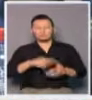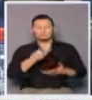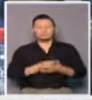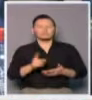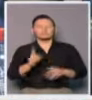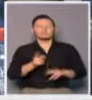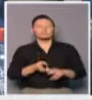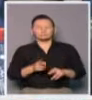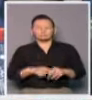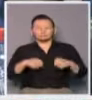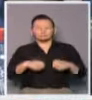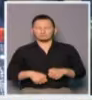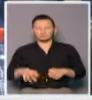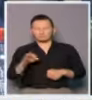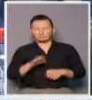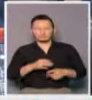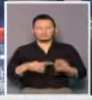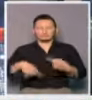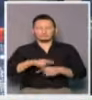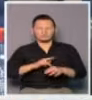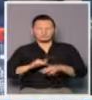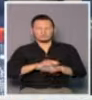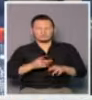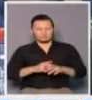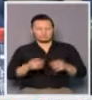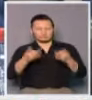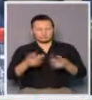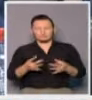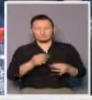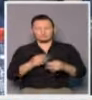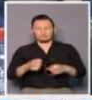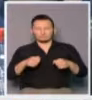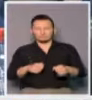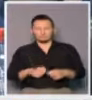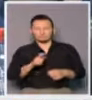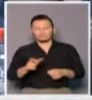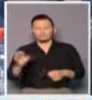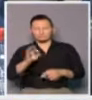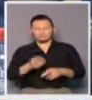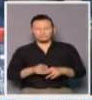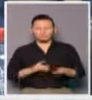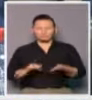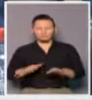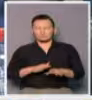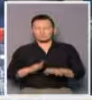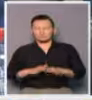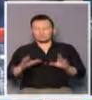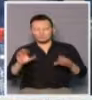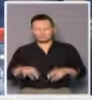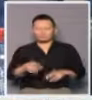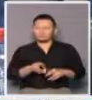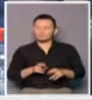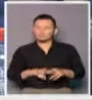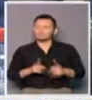точки зрения правовой, общественной. Это элемент государственно-правовой системы, процессуальной системы, или